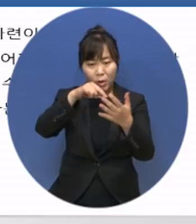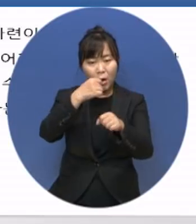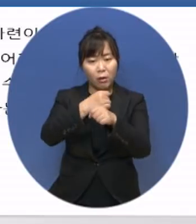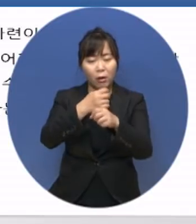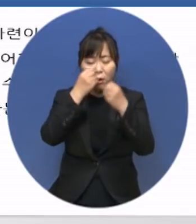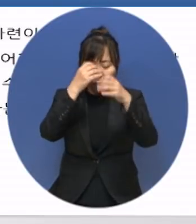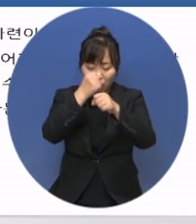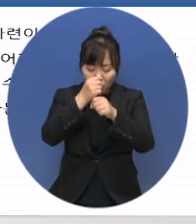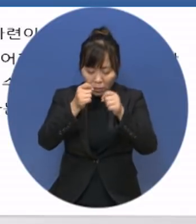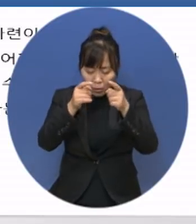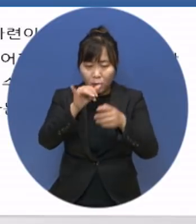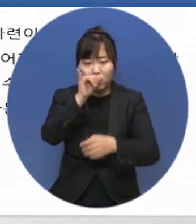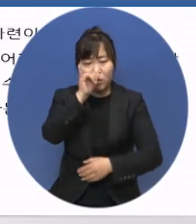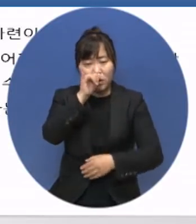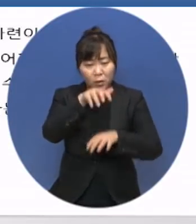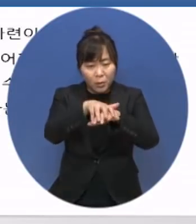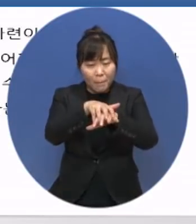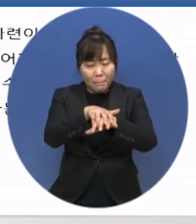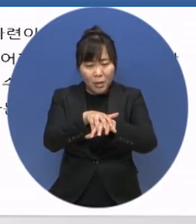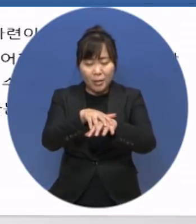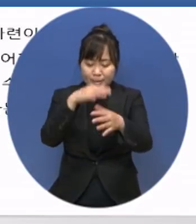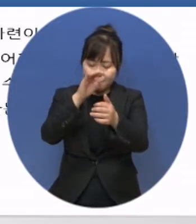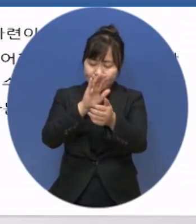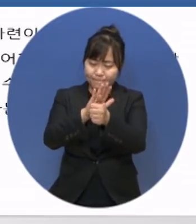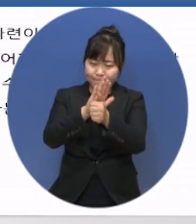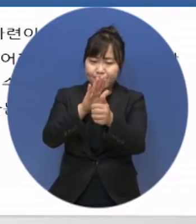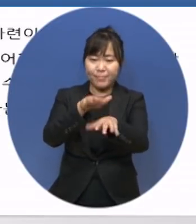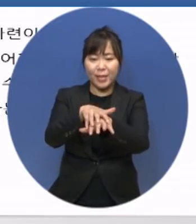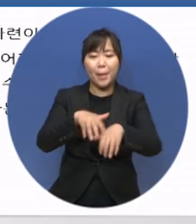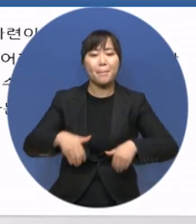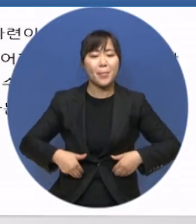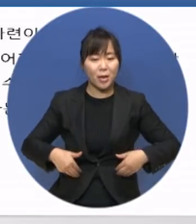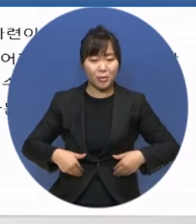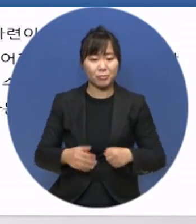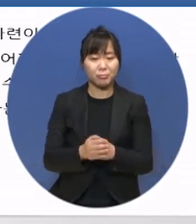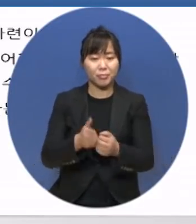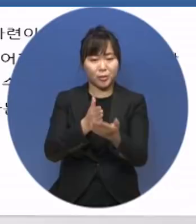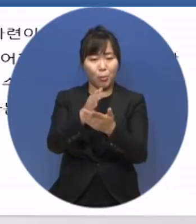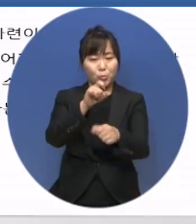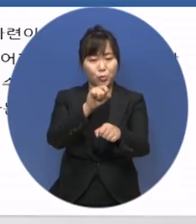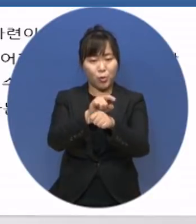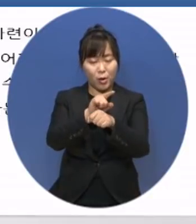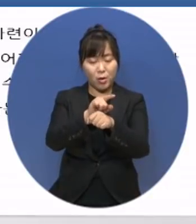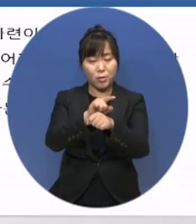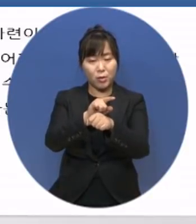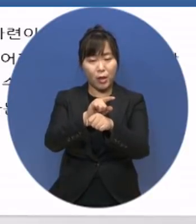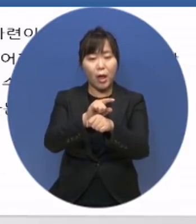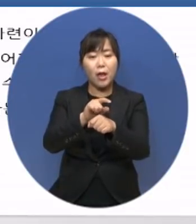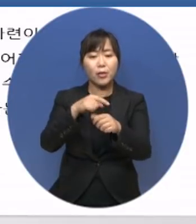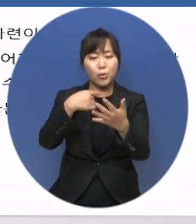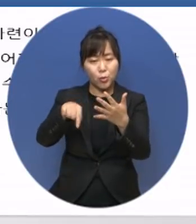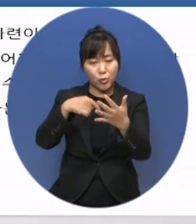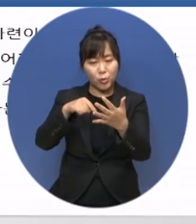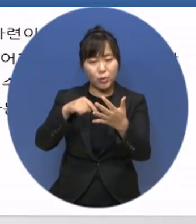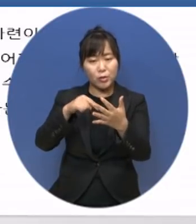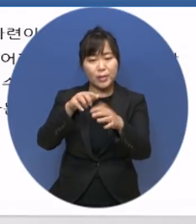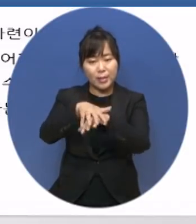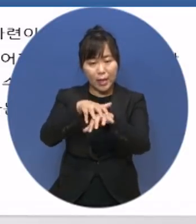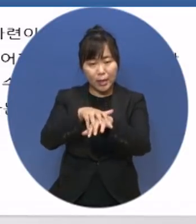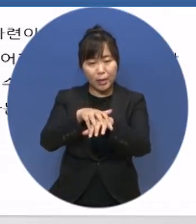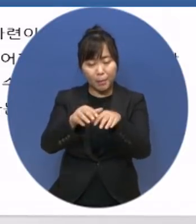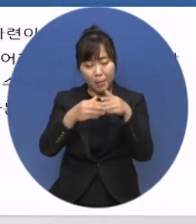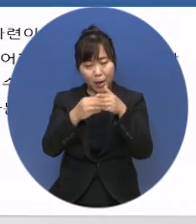창작 기회를 제공함으로써 체계적인 지원 체계가 필요할 것 같습니다. 전문화된 장애예술 교육체계 및 로드맵이 제시되어야 될 것